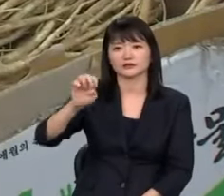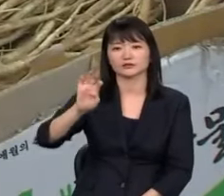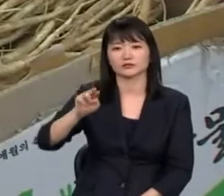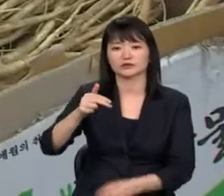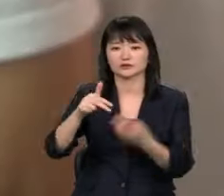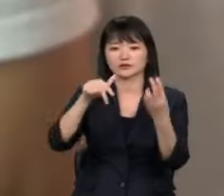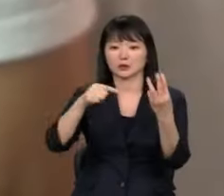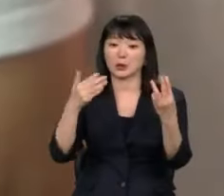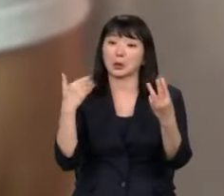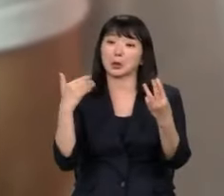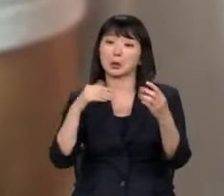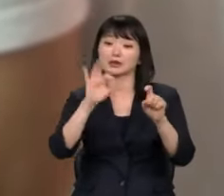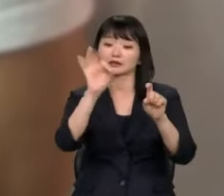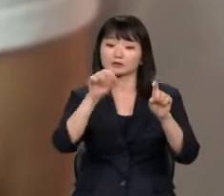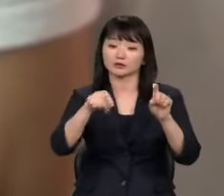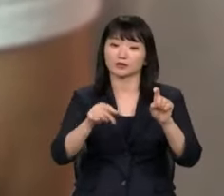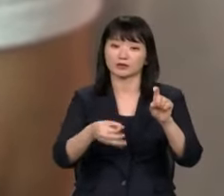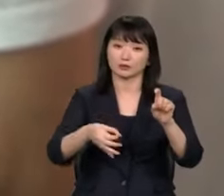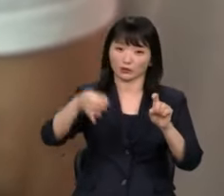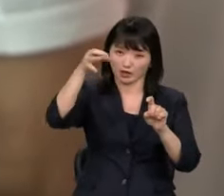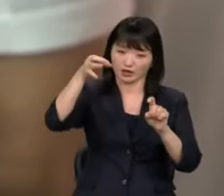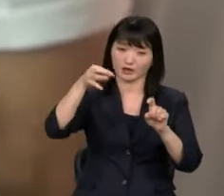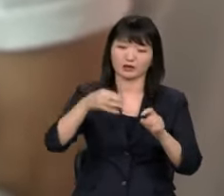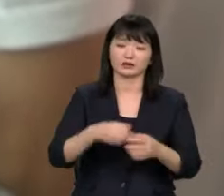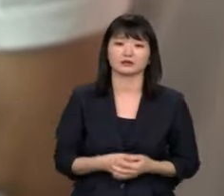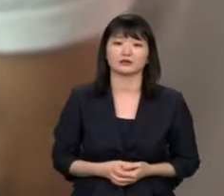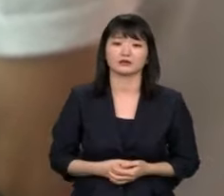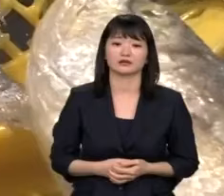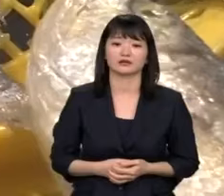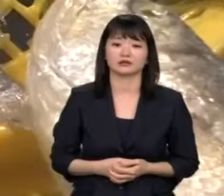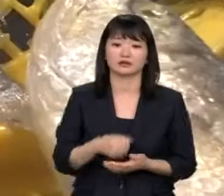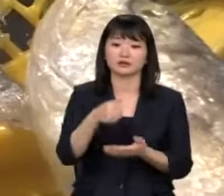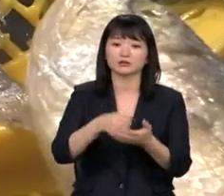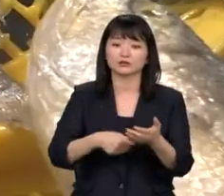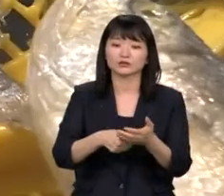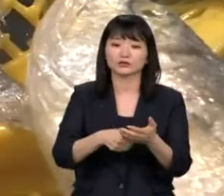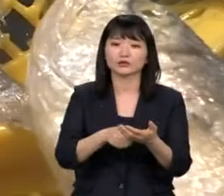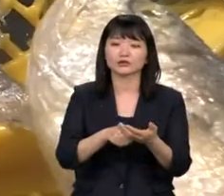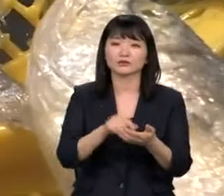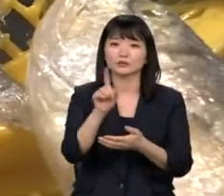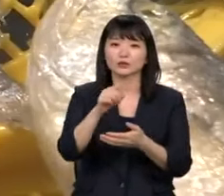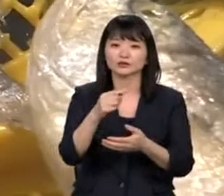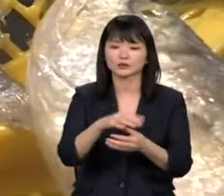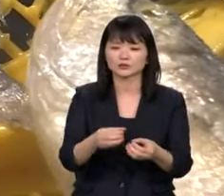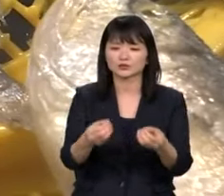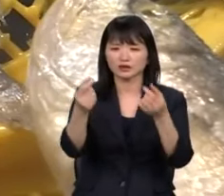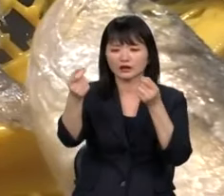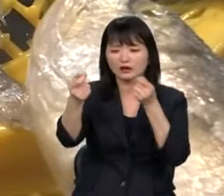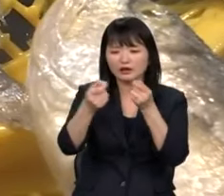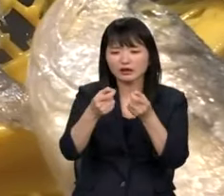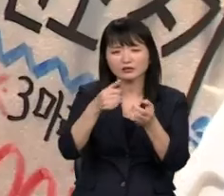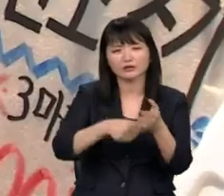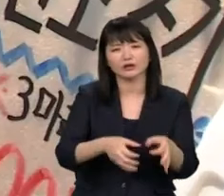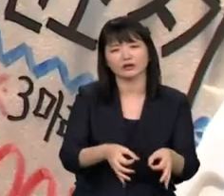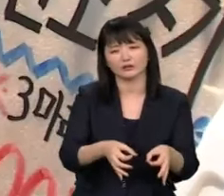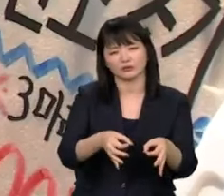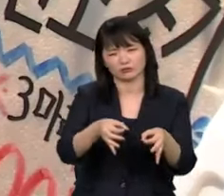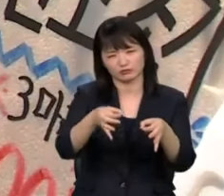전보다 가격이 10% 이상 올랐습니다. 성수품 가격은 추석이 다가올수록 더 오르는